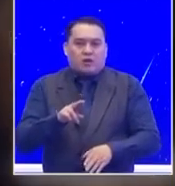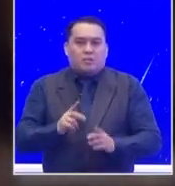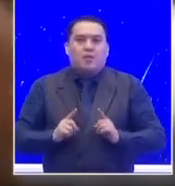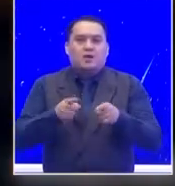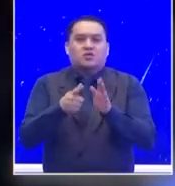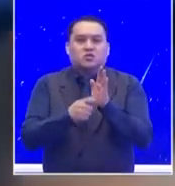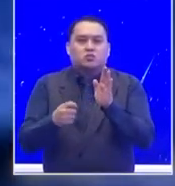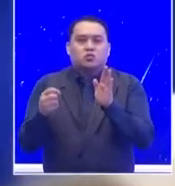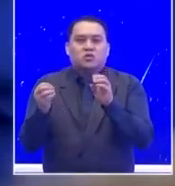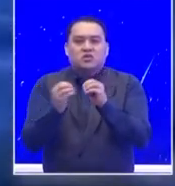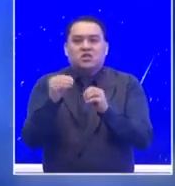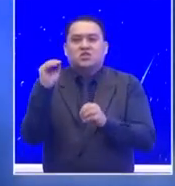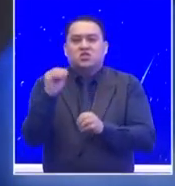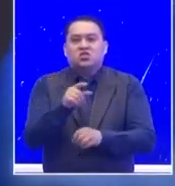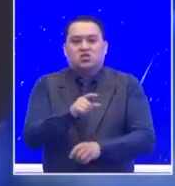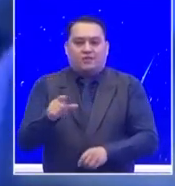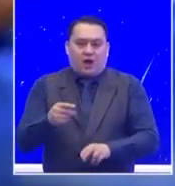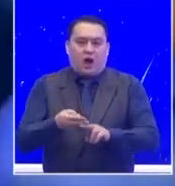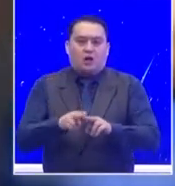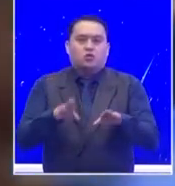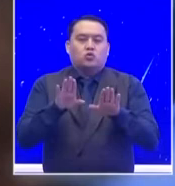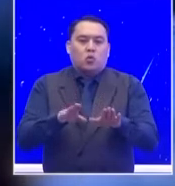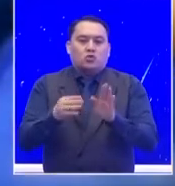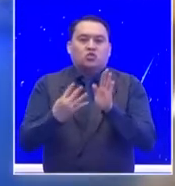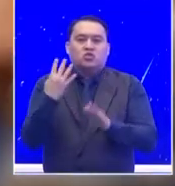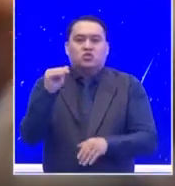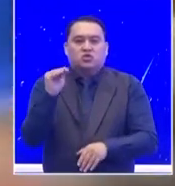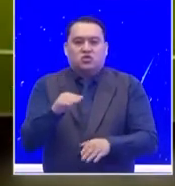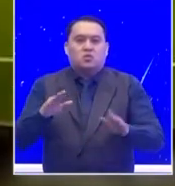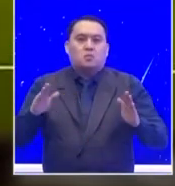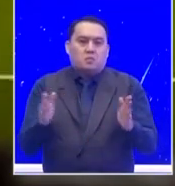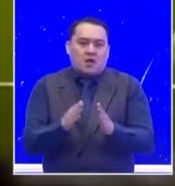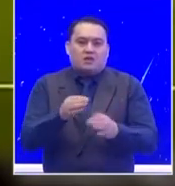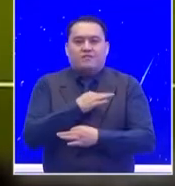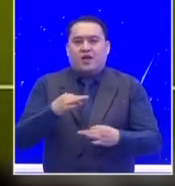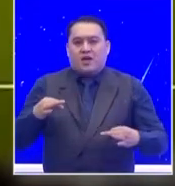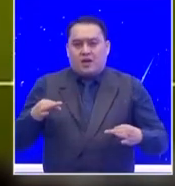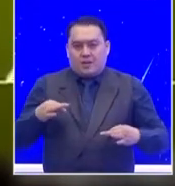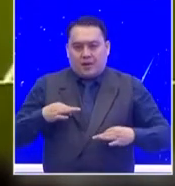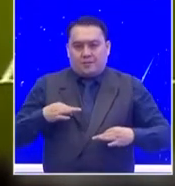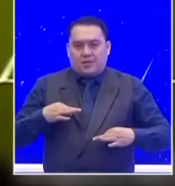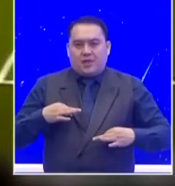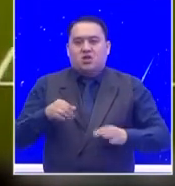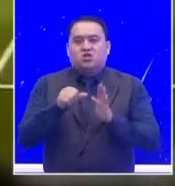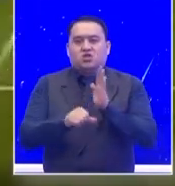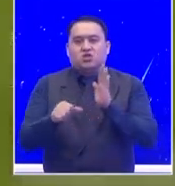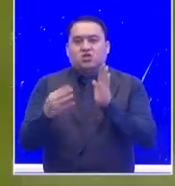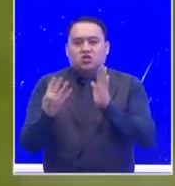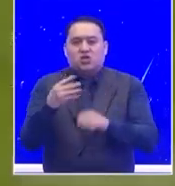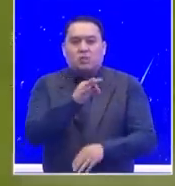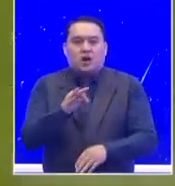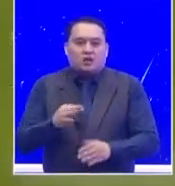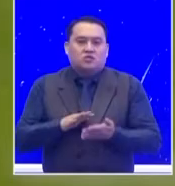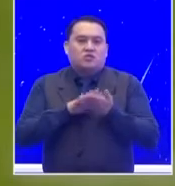попасть 710 тысяч человек. Это всего на 4 тысячи меньше, чем на финал на Уэмбли. Почти